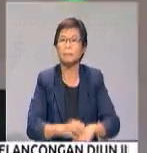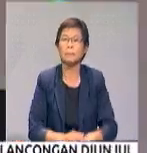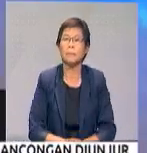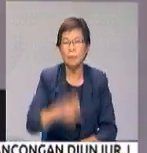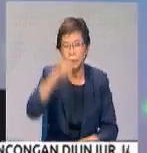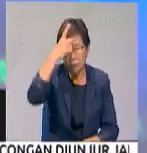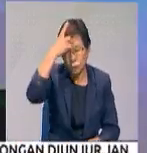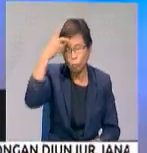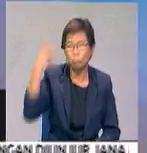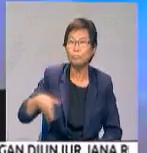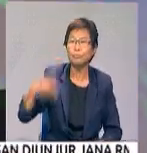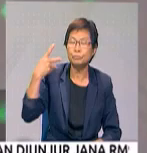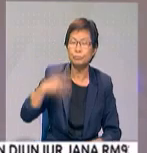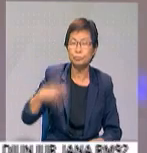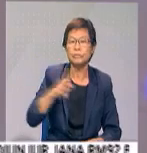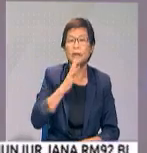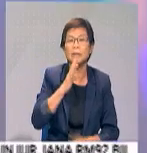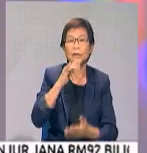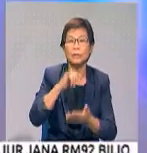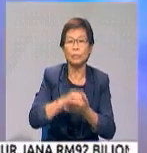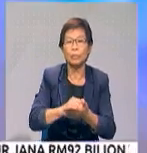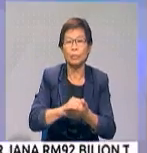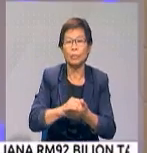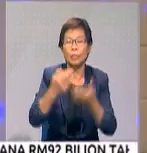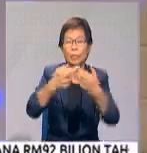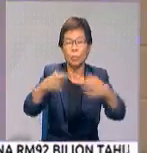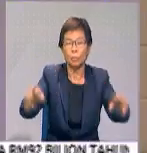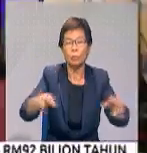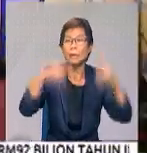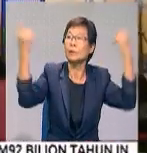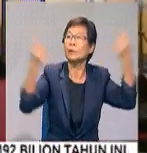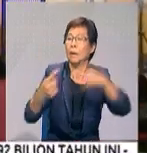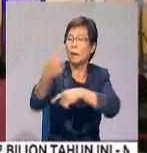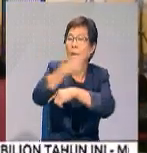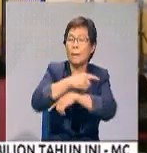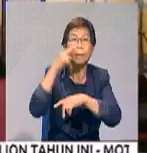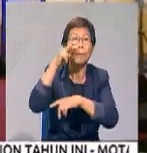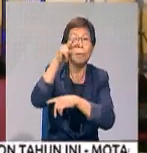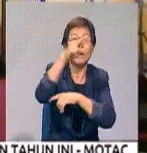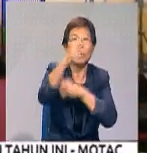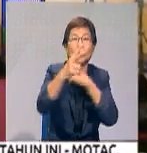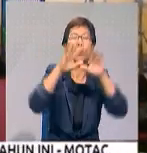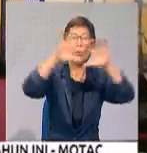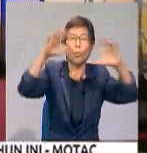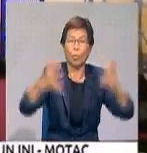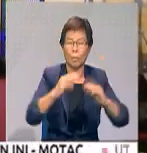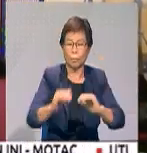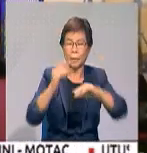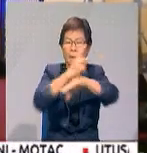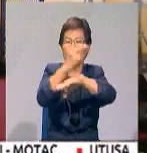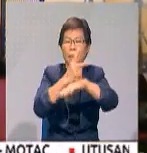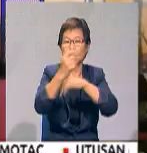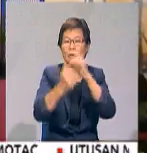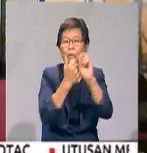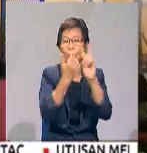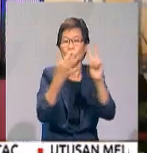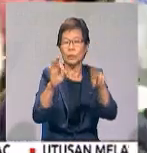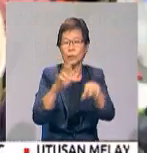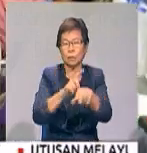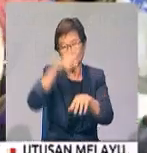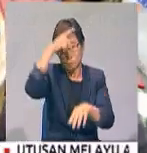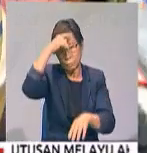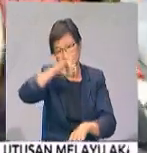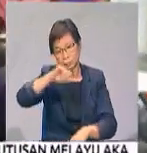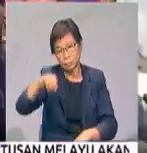Datuk Seri Dr. Wan Azizah menyatakannya selepas merasmikan sambutan Hari Penglihatan Sedunia Peringkat Kebangsaan 2019 di